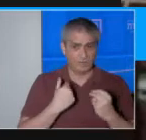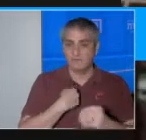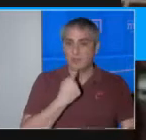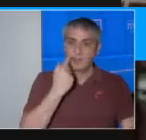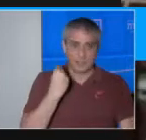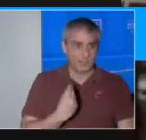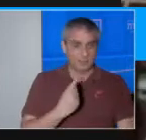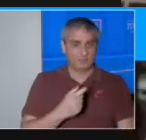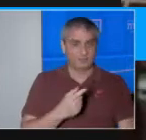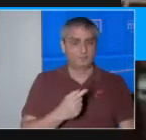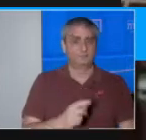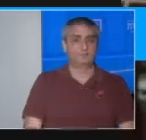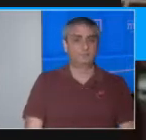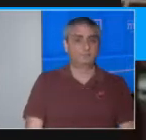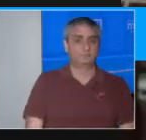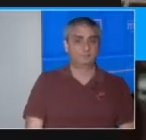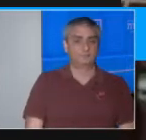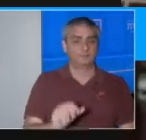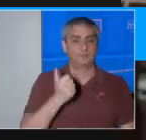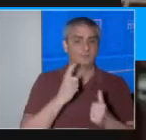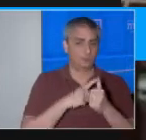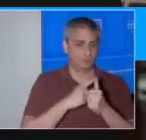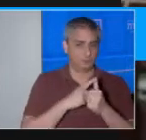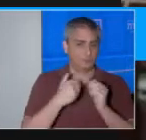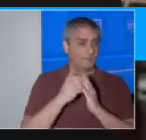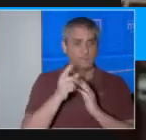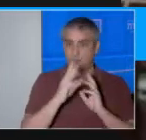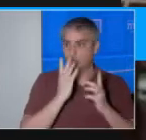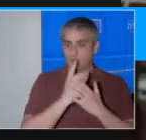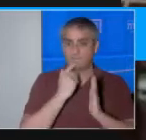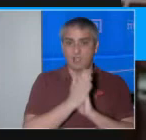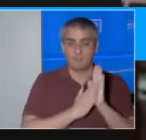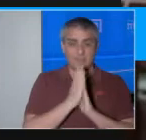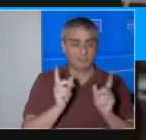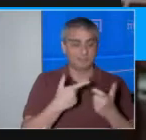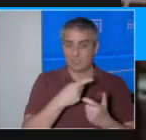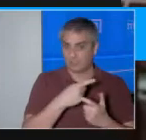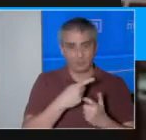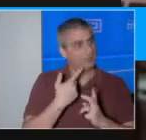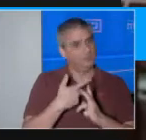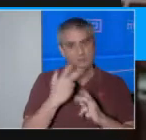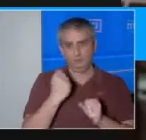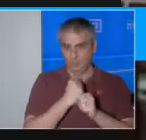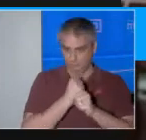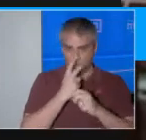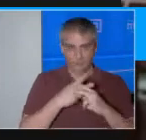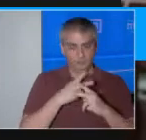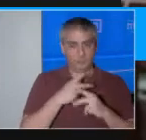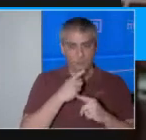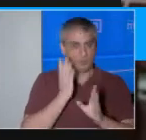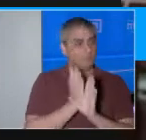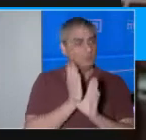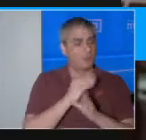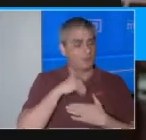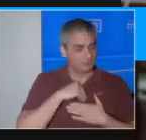את זה ב-20 שניות. א', מעבר לזה מה שכבר אמרתי, שהסגר ככלל רק גורם לתחלואה פסיכולוגית,